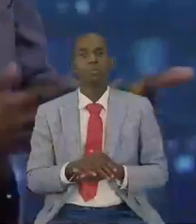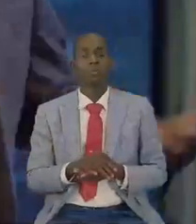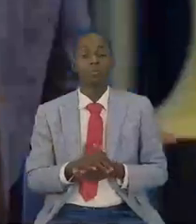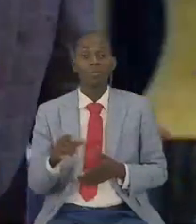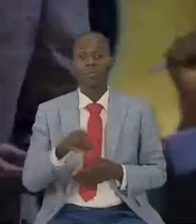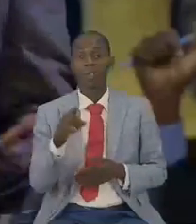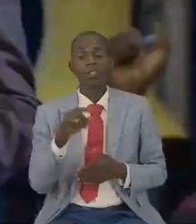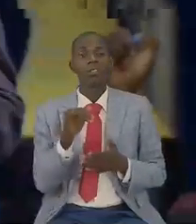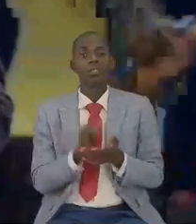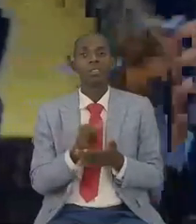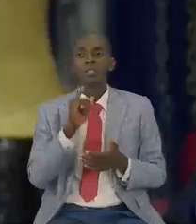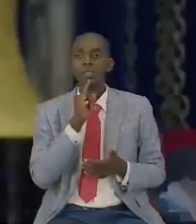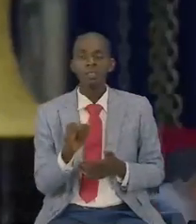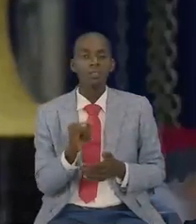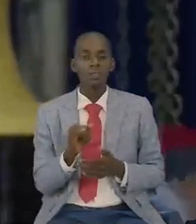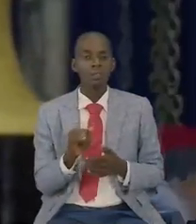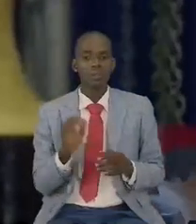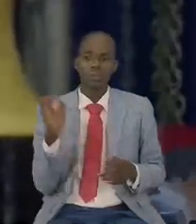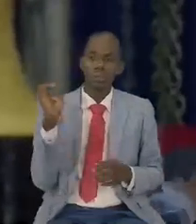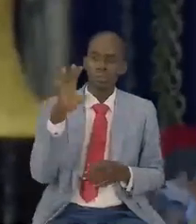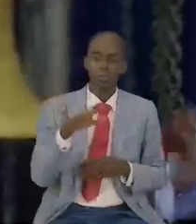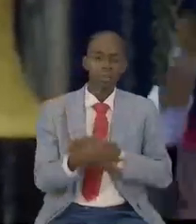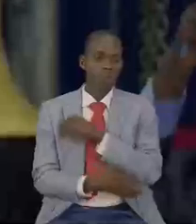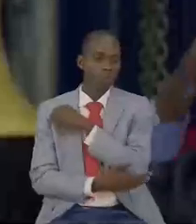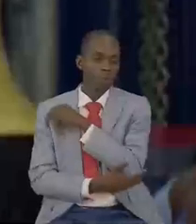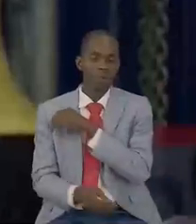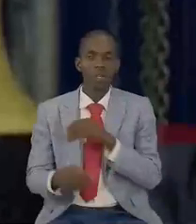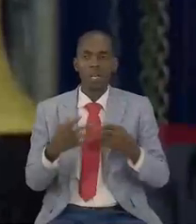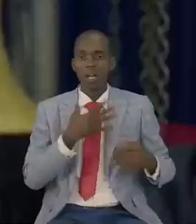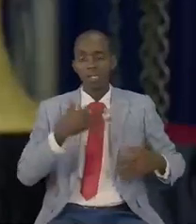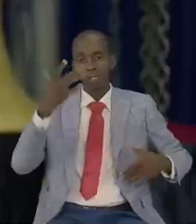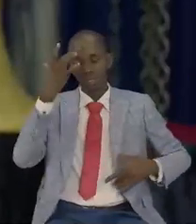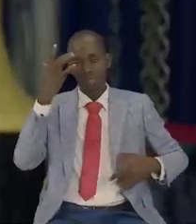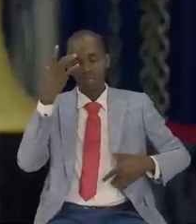Vous les avez vaincus. Ceux qui envoient la pauvreté et les maladies